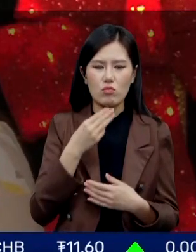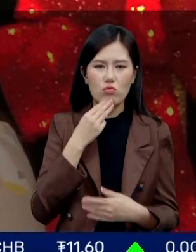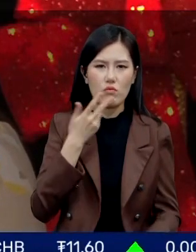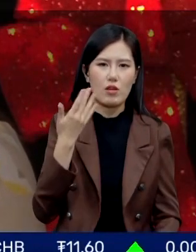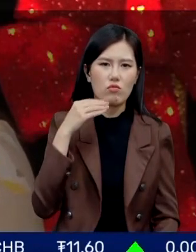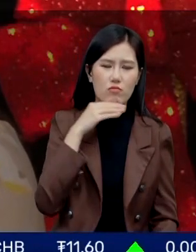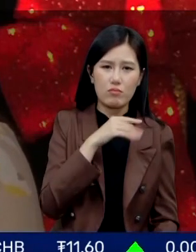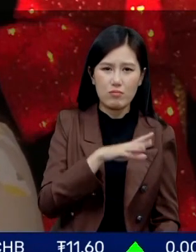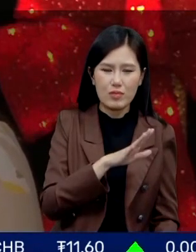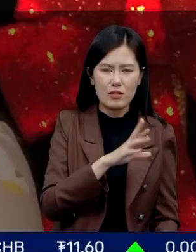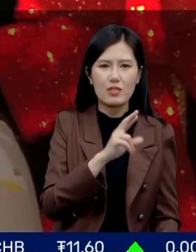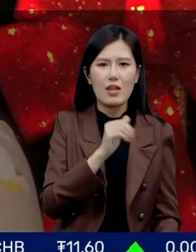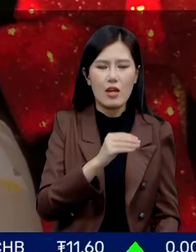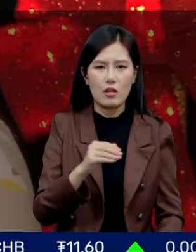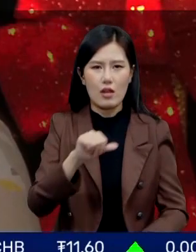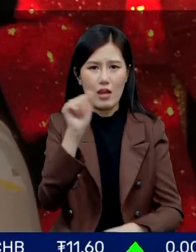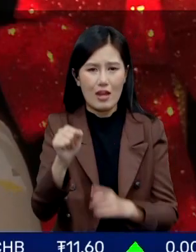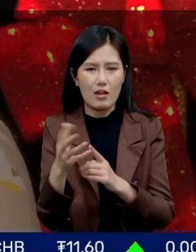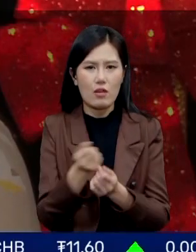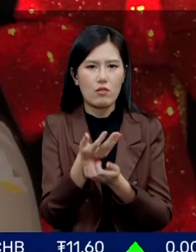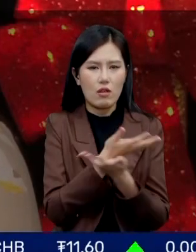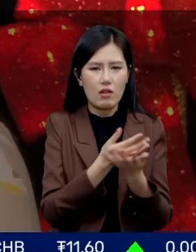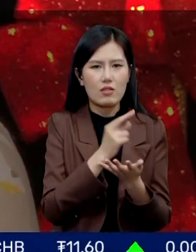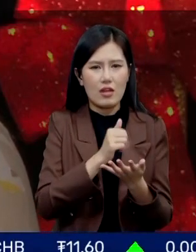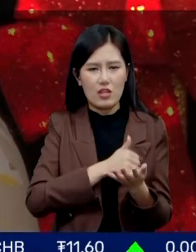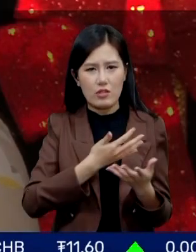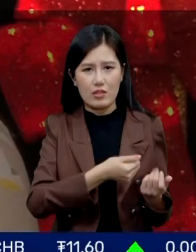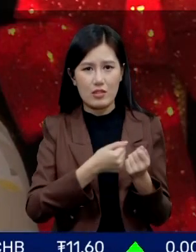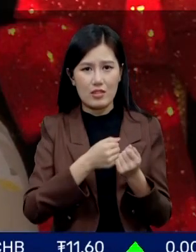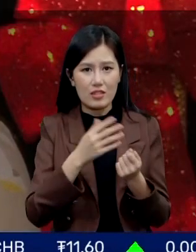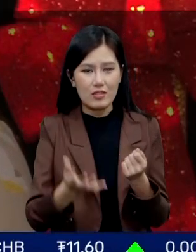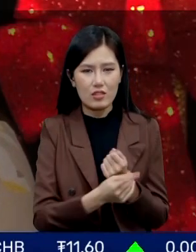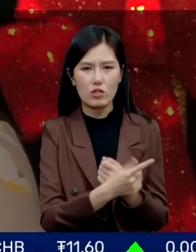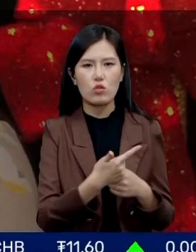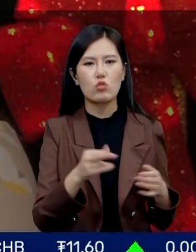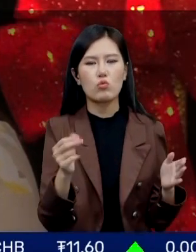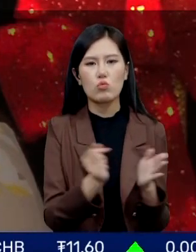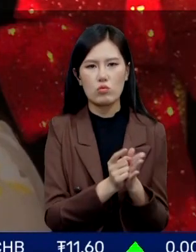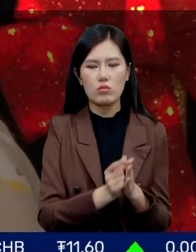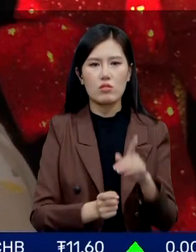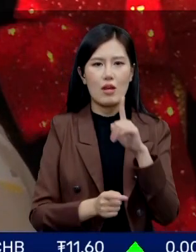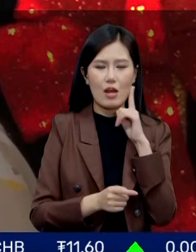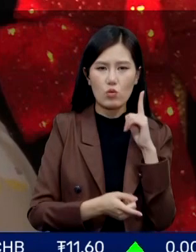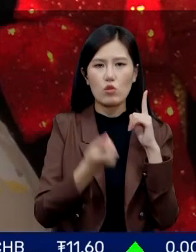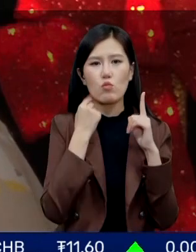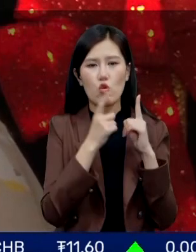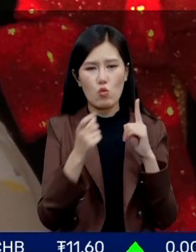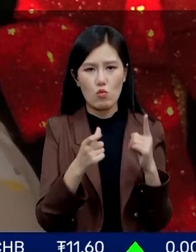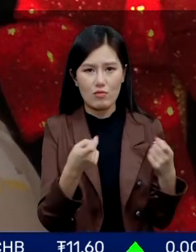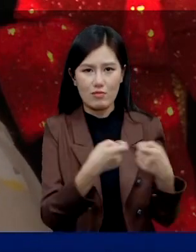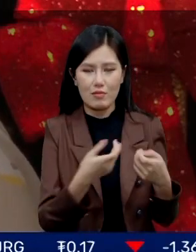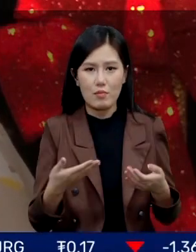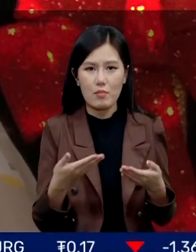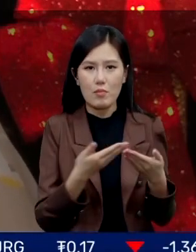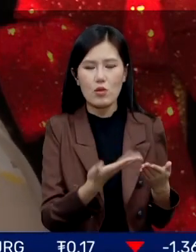нийгмийн аливаа асуудлыг хилэлцээх түүнийг шийдвэрлэх явцад оролцуулдаг байх нь маш чухал юм а. Мөн залуус болон эмэгтэйчүүдэд зориулж жижиг дунд бизнесийг